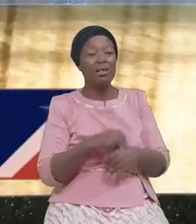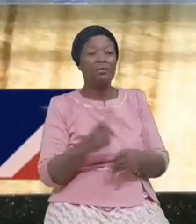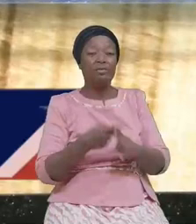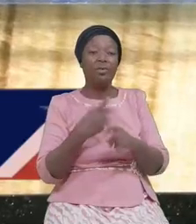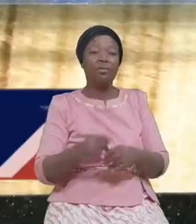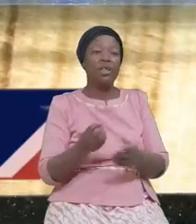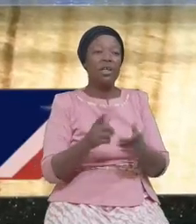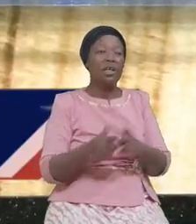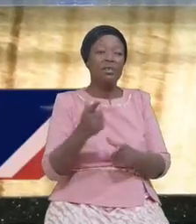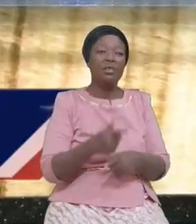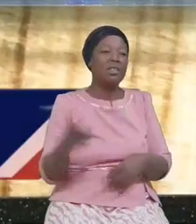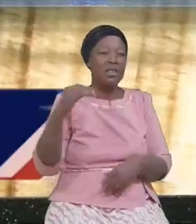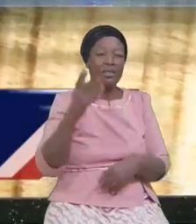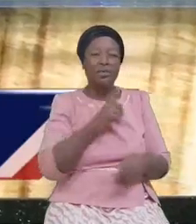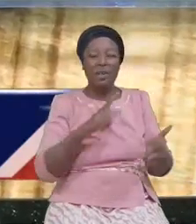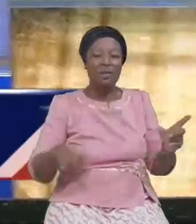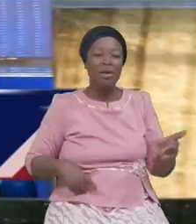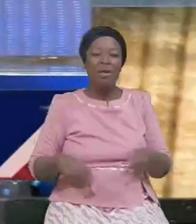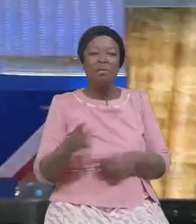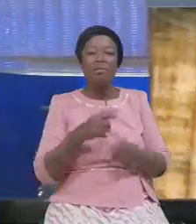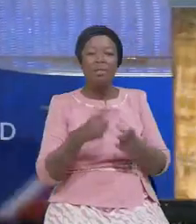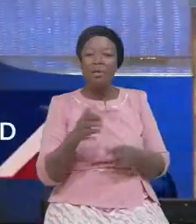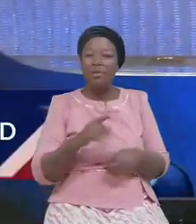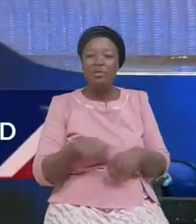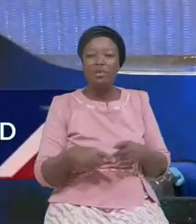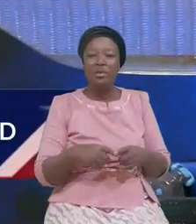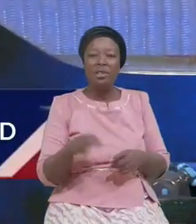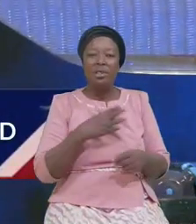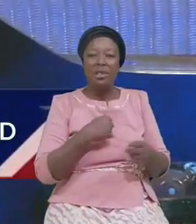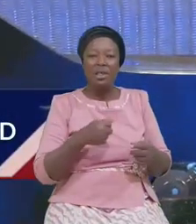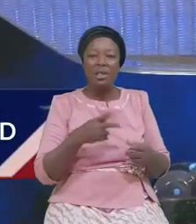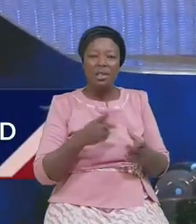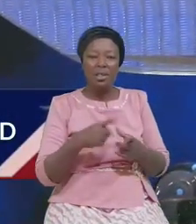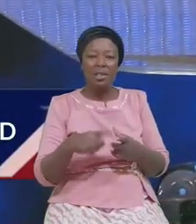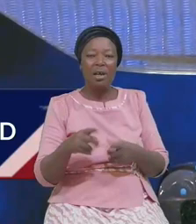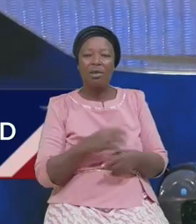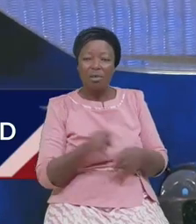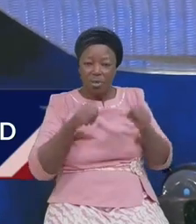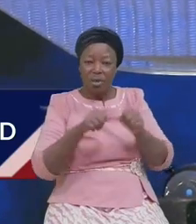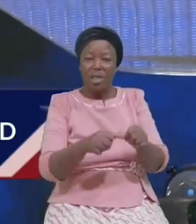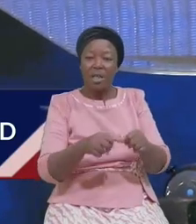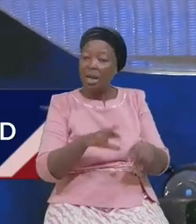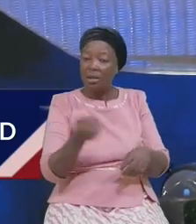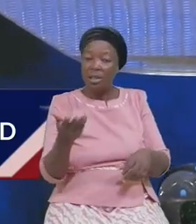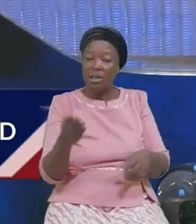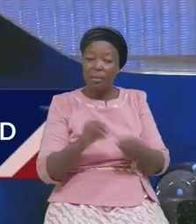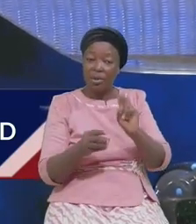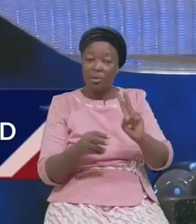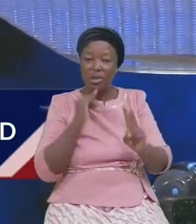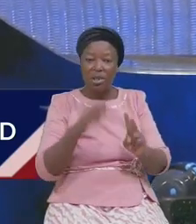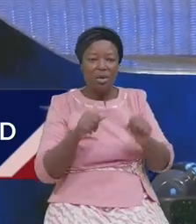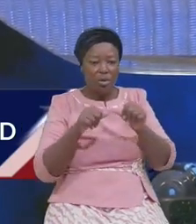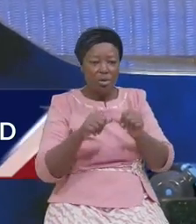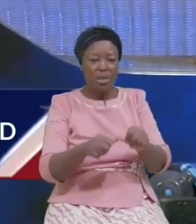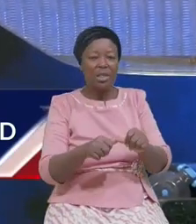Dieu. Le petit 2, c'est l'avertissement constant pour les sages dans sa parole. Dans